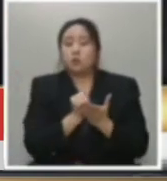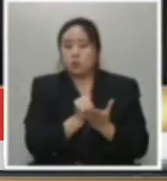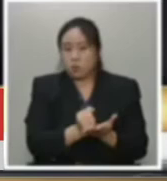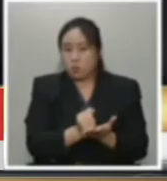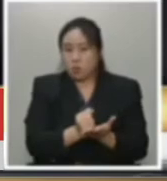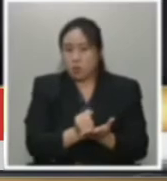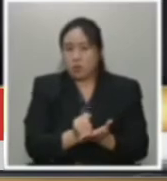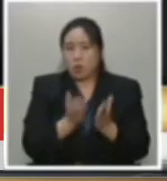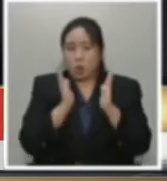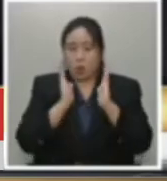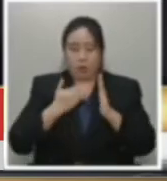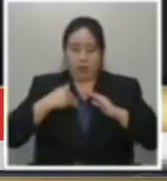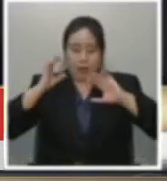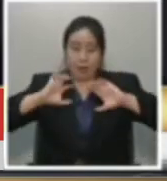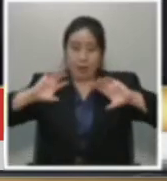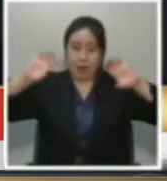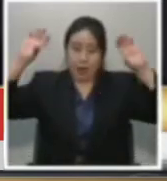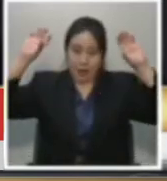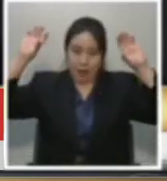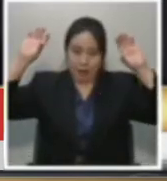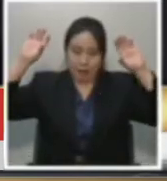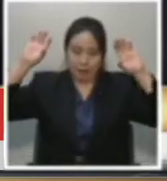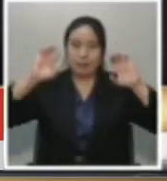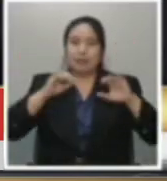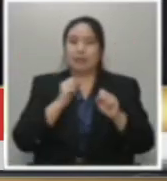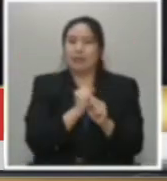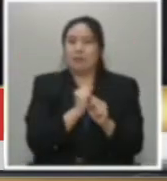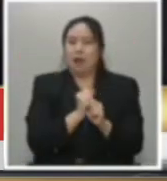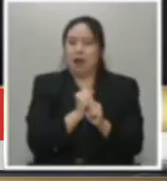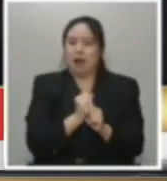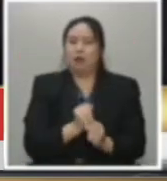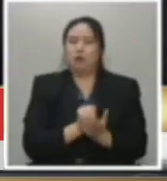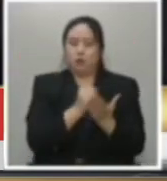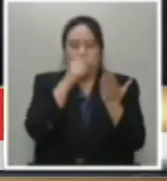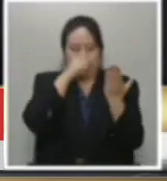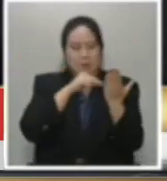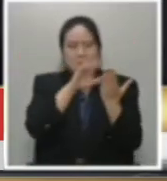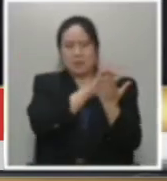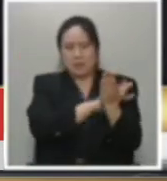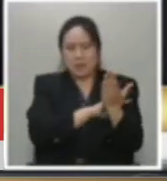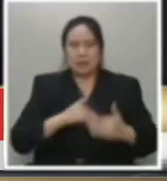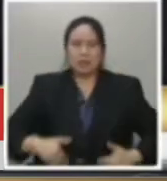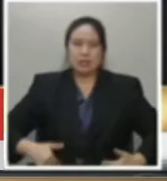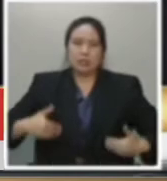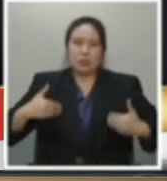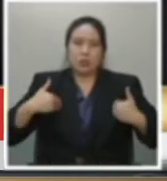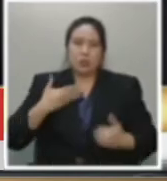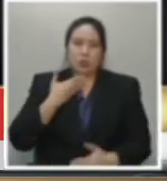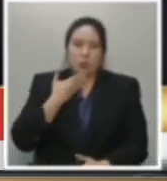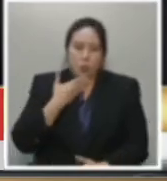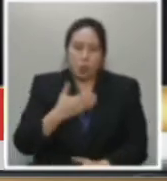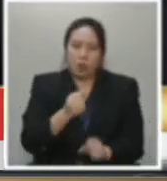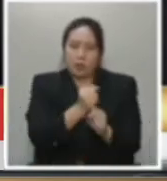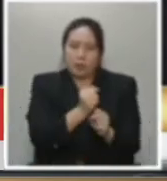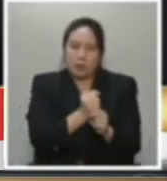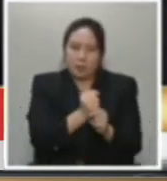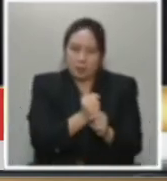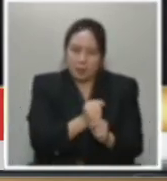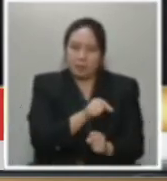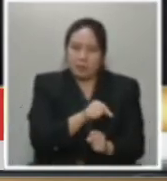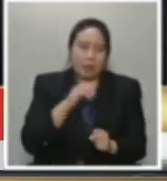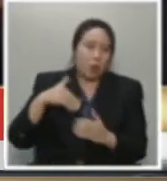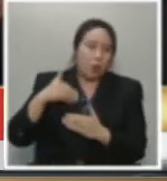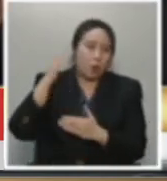ผู้ที่รับราชการที่รับใช้ประเทศชาติมาทั้งชีวิตนี้มีอัตราเ